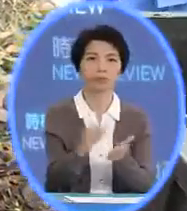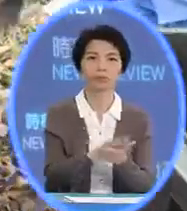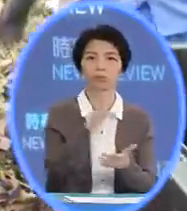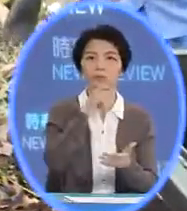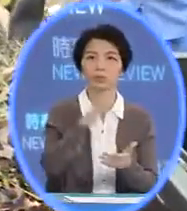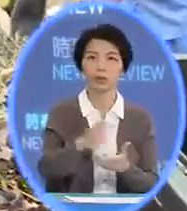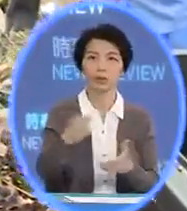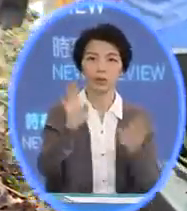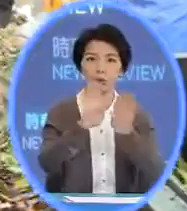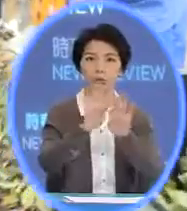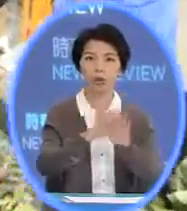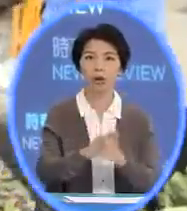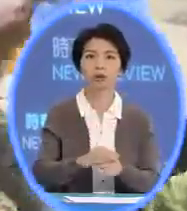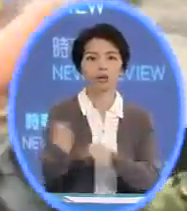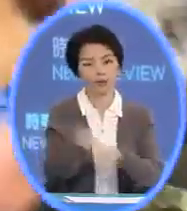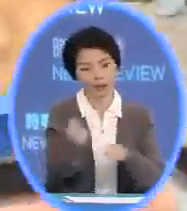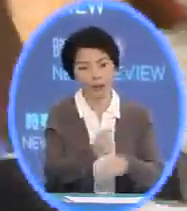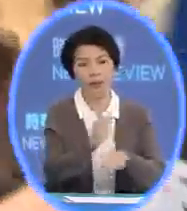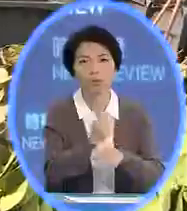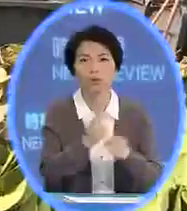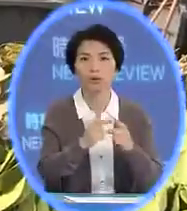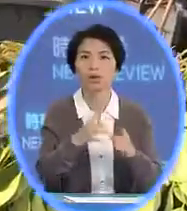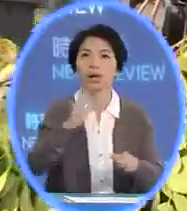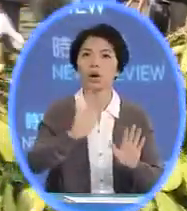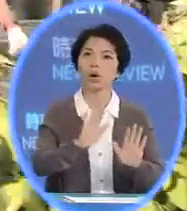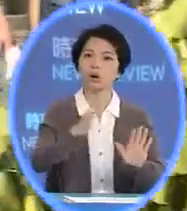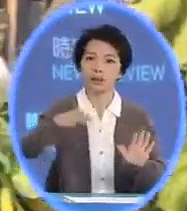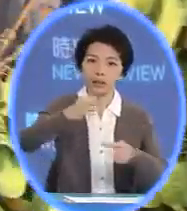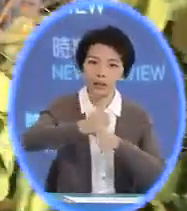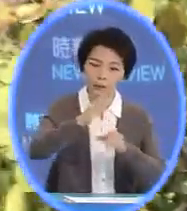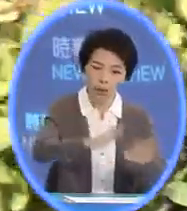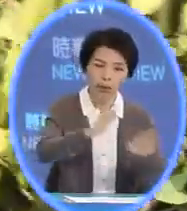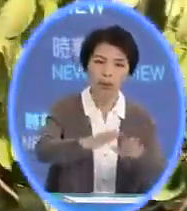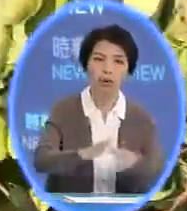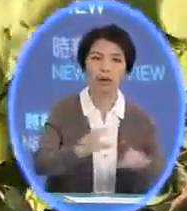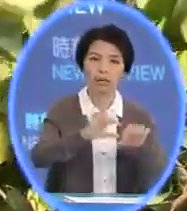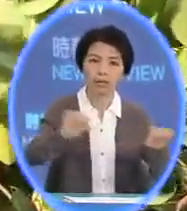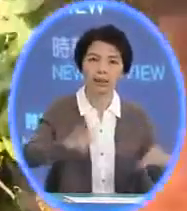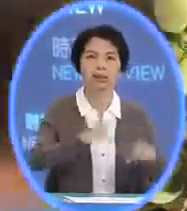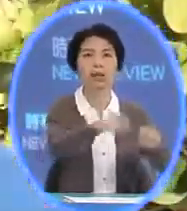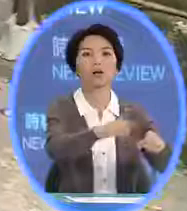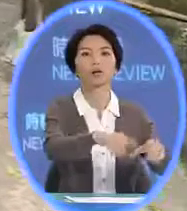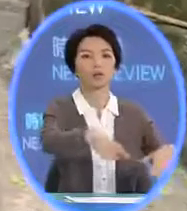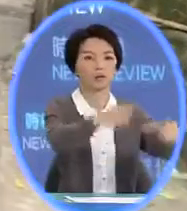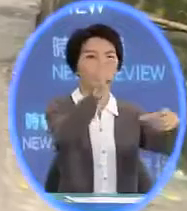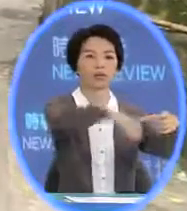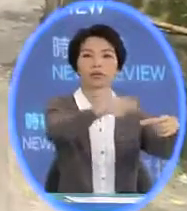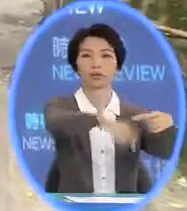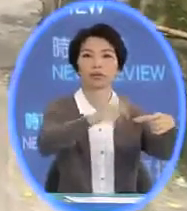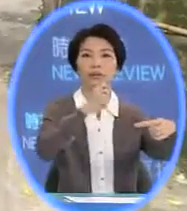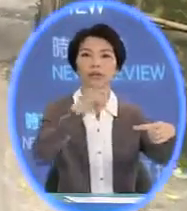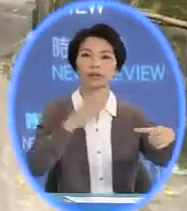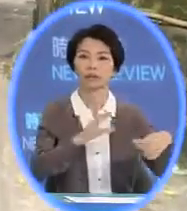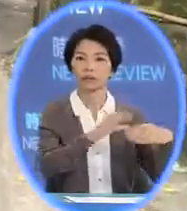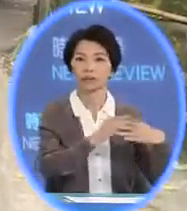在屯門，清潔工人做到不停，幸好有義工幫手。 即是小的那些就丟在我的桶裡。 曾經為我們